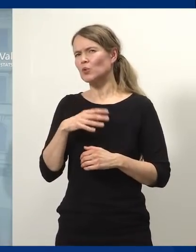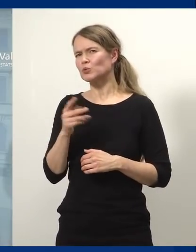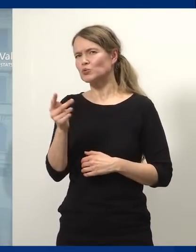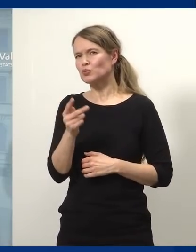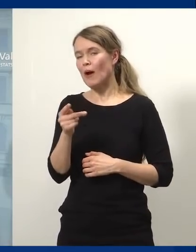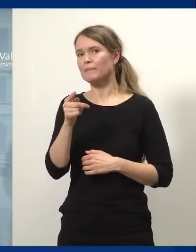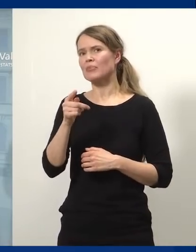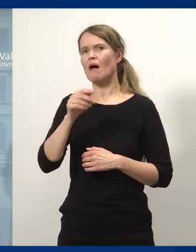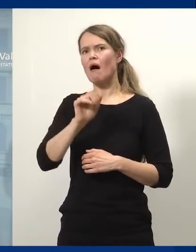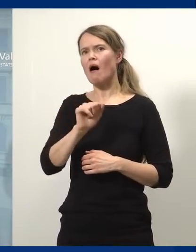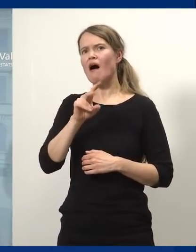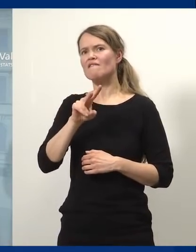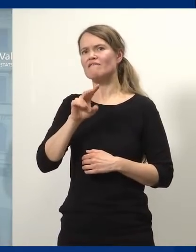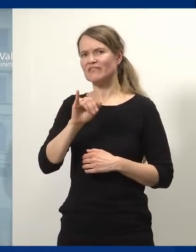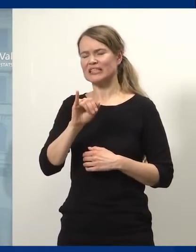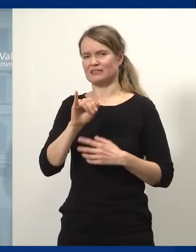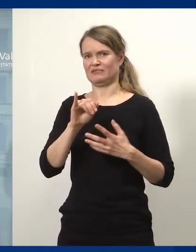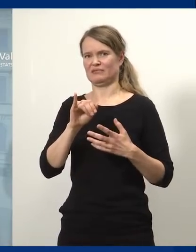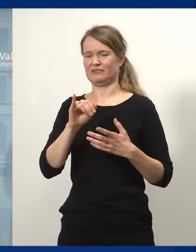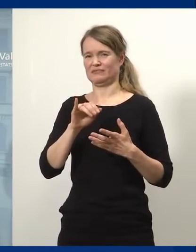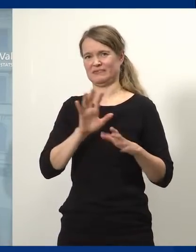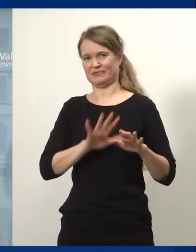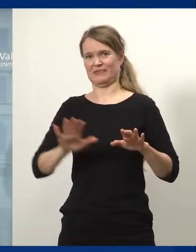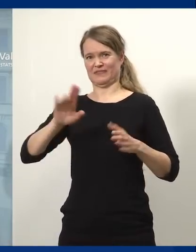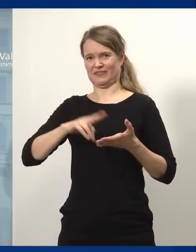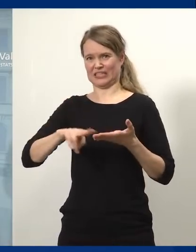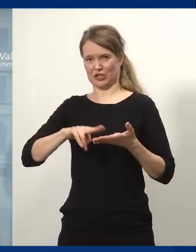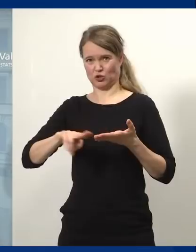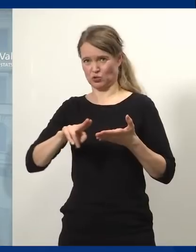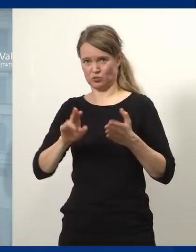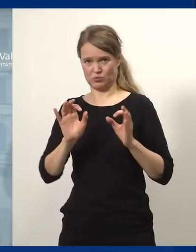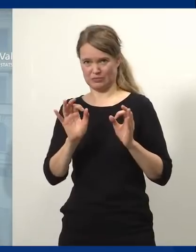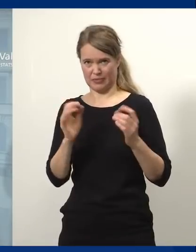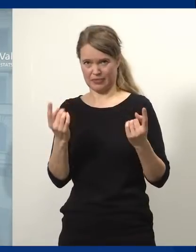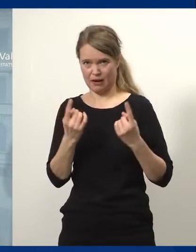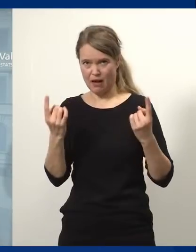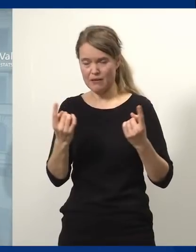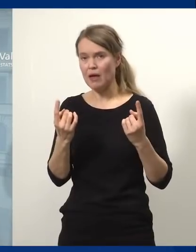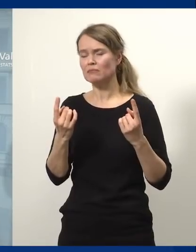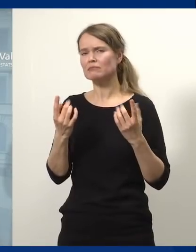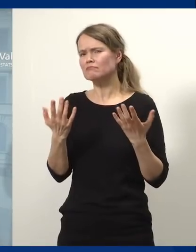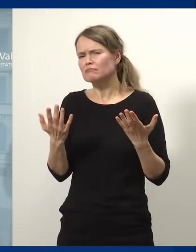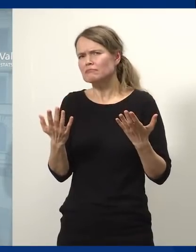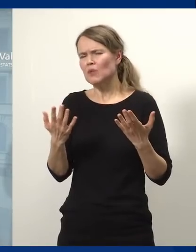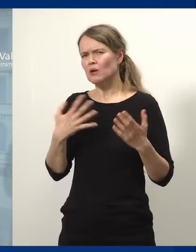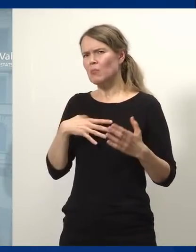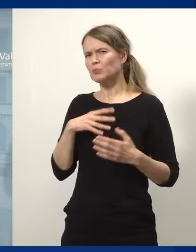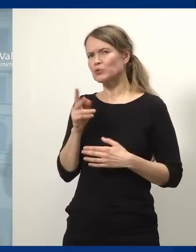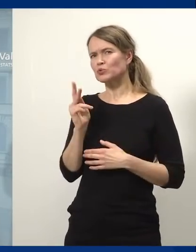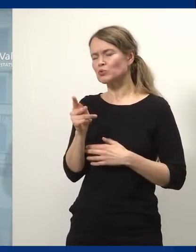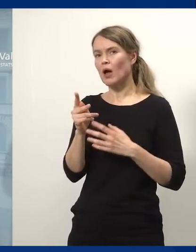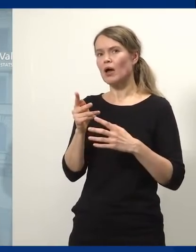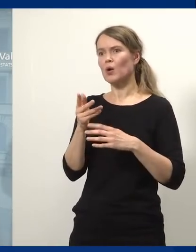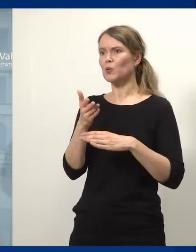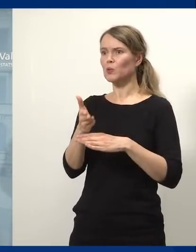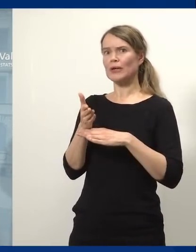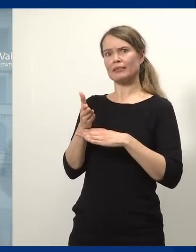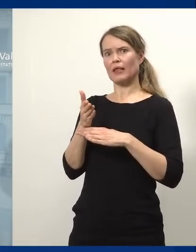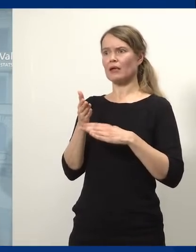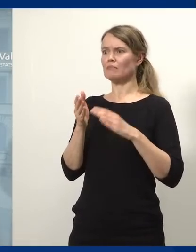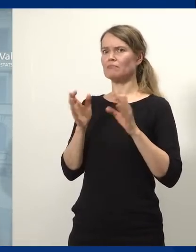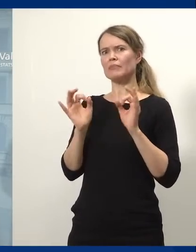näistä avien tilanteesta, eli mistä yrittäjät saa tietoa oman